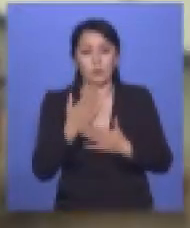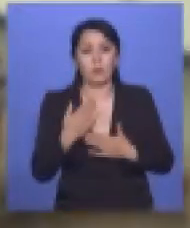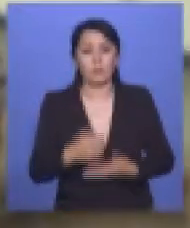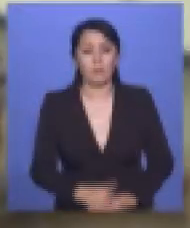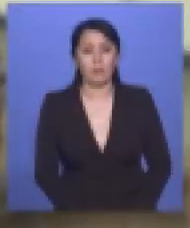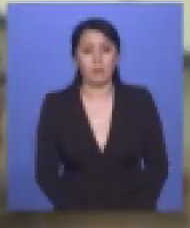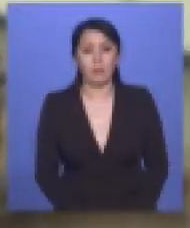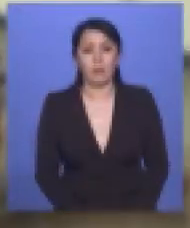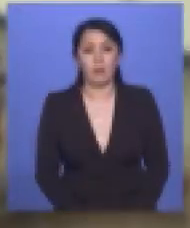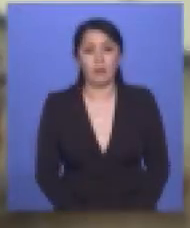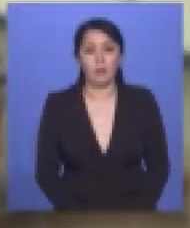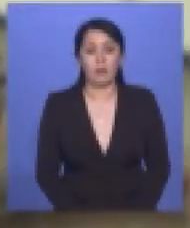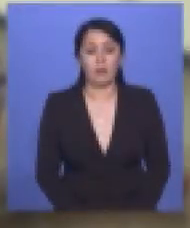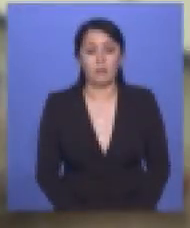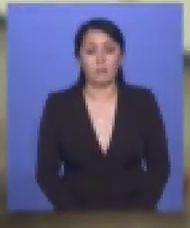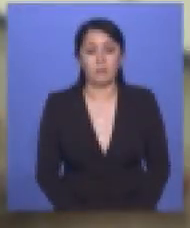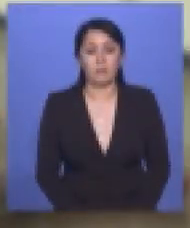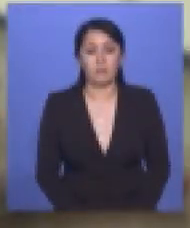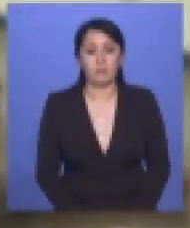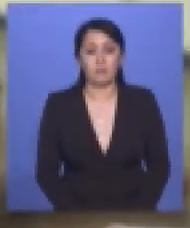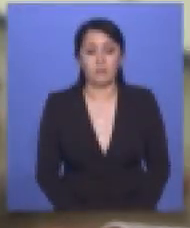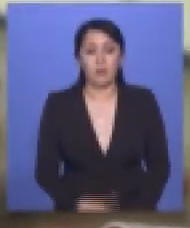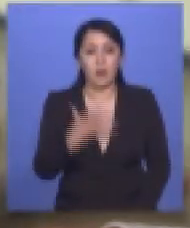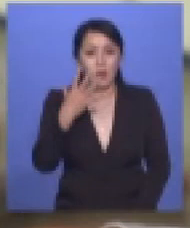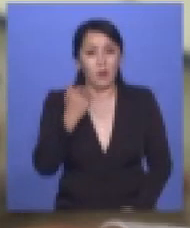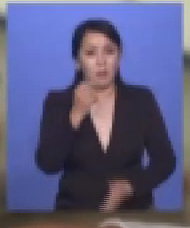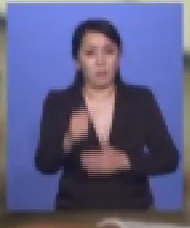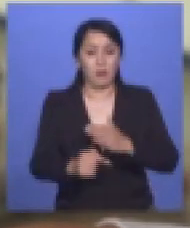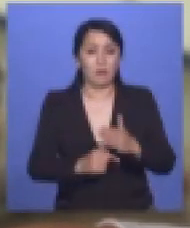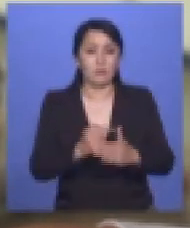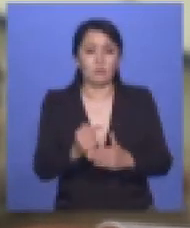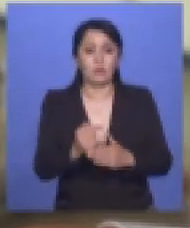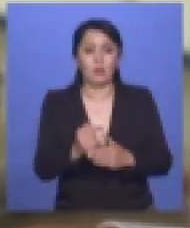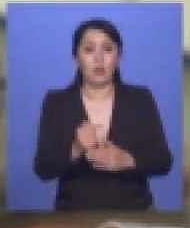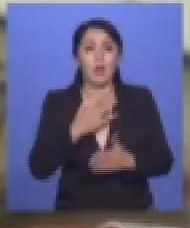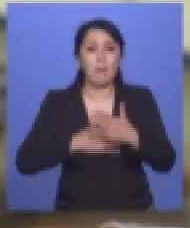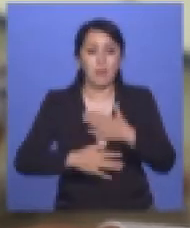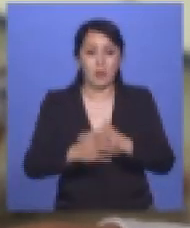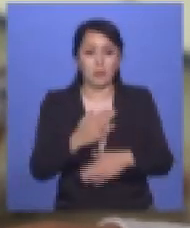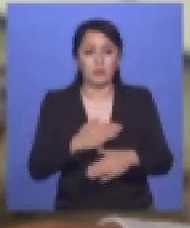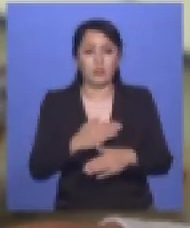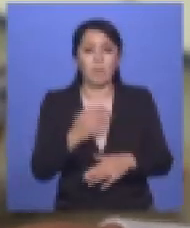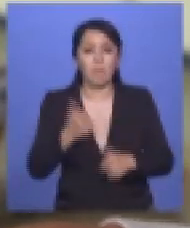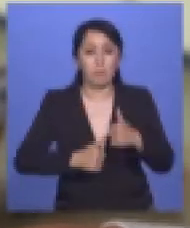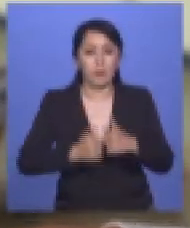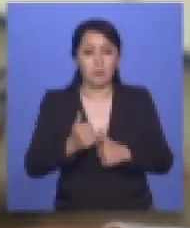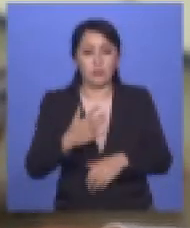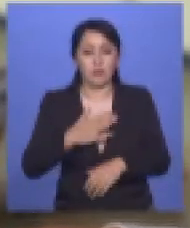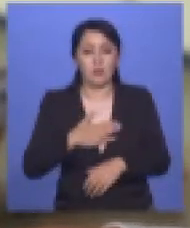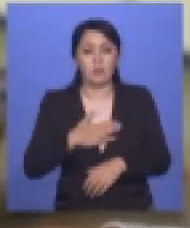поездка прошла очень ярко запоминающийся а мотоклассно же Саган сапармовскую или мне сойска